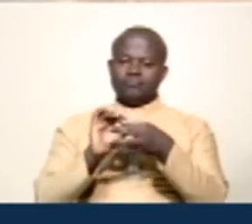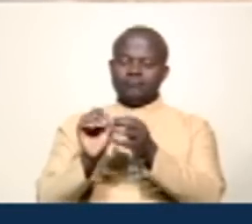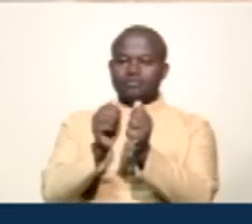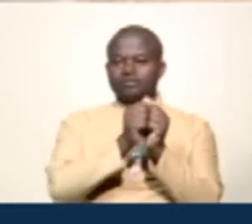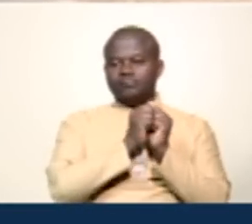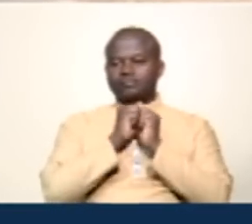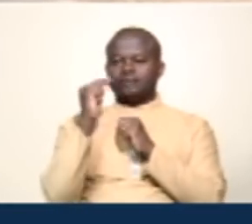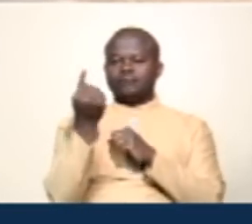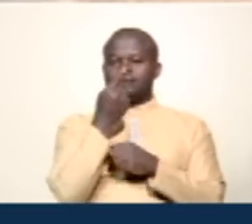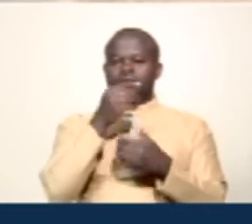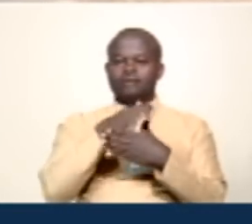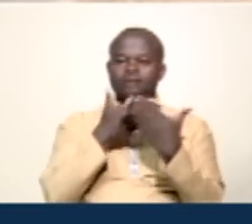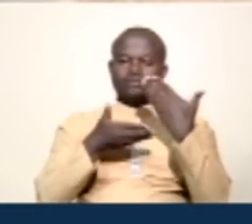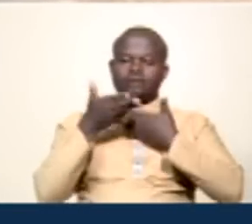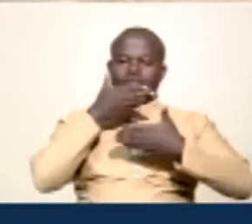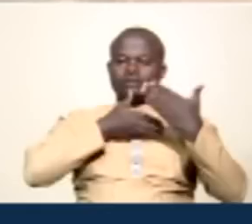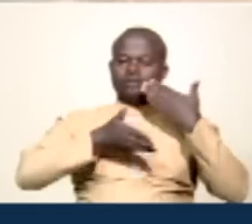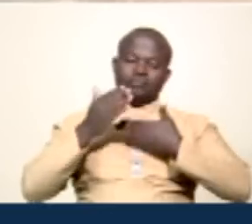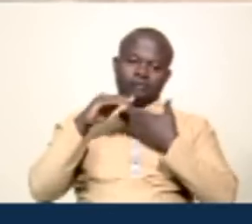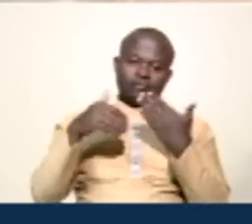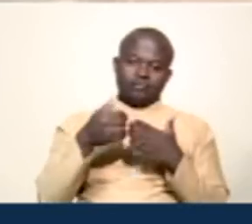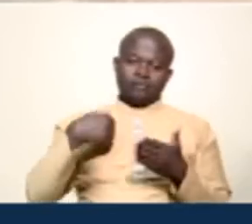bamwe turasabana,